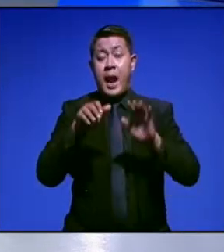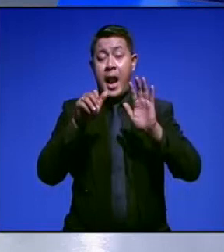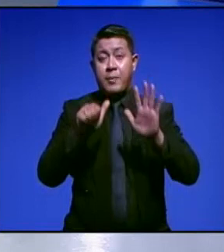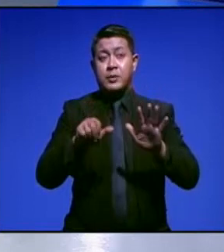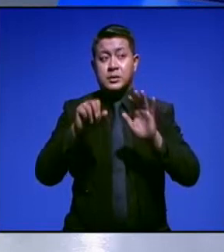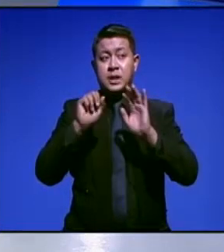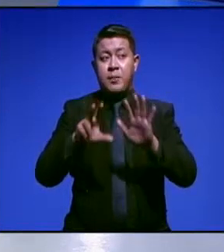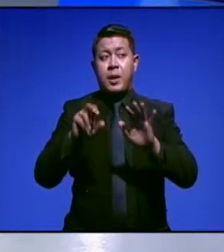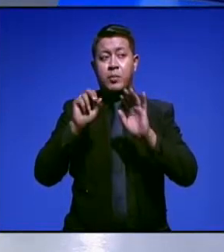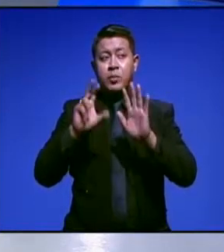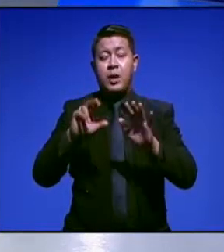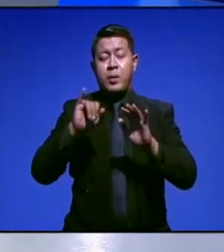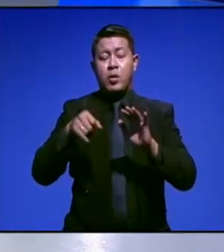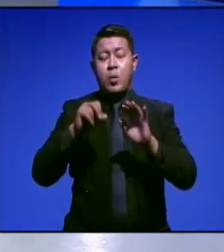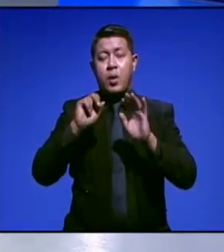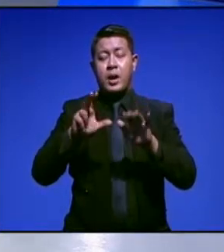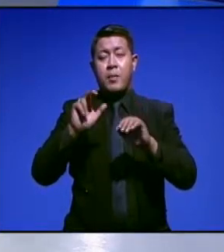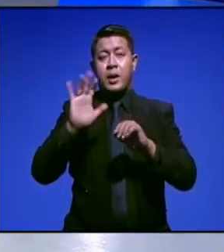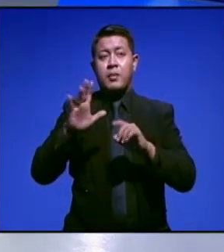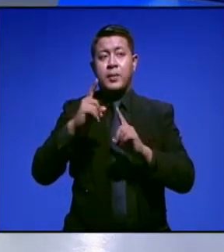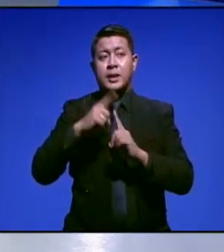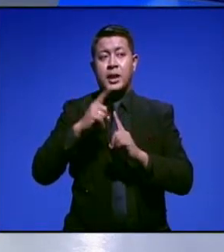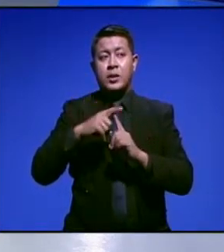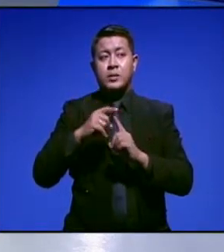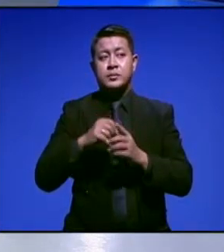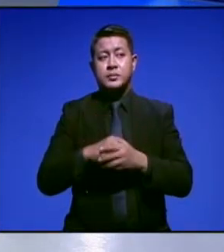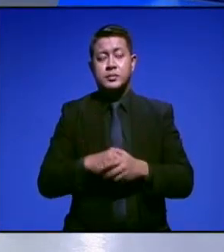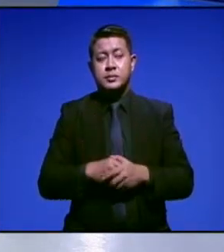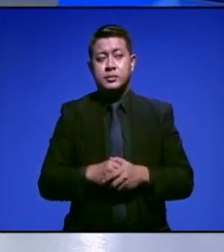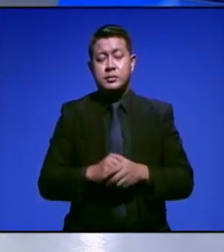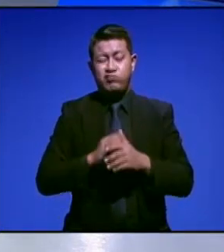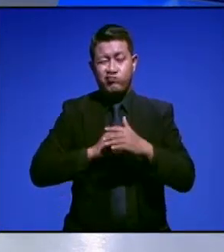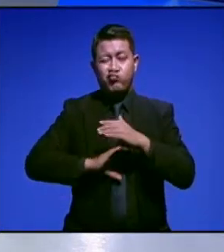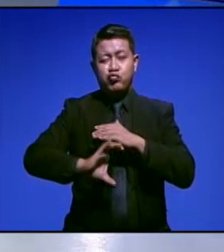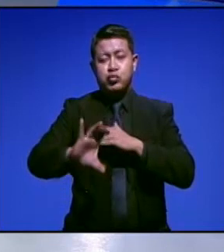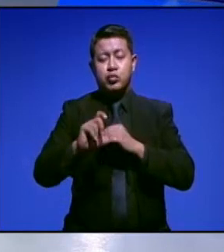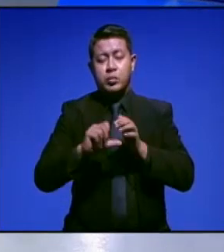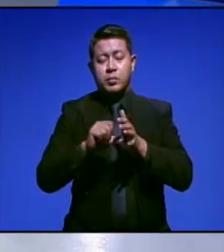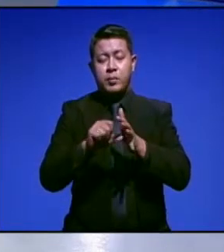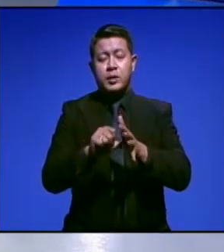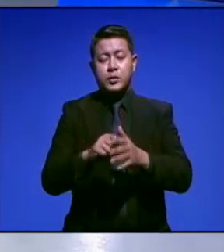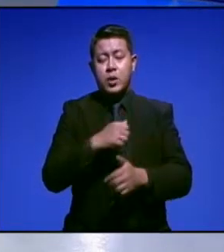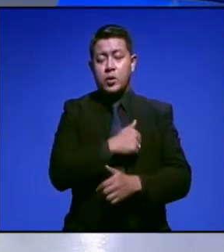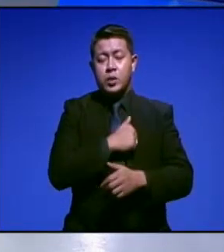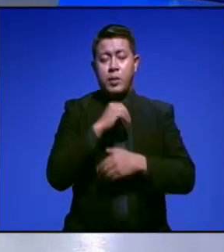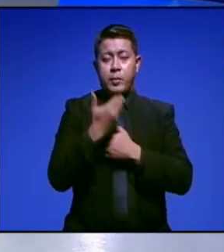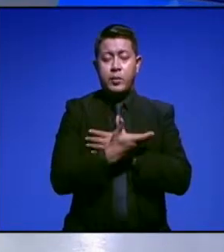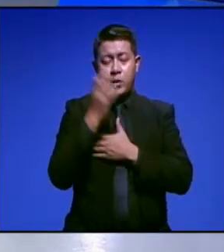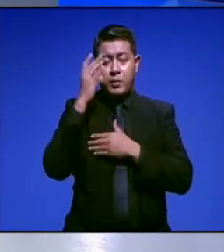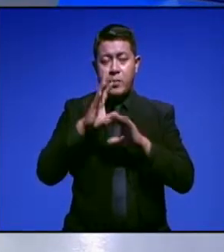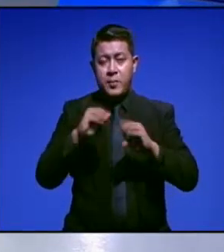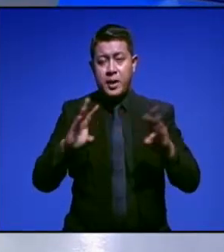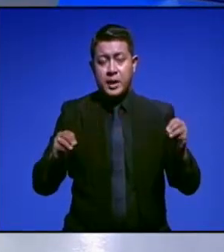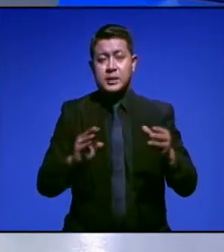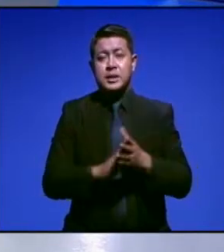sekitar 688.com 85 Triliun Rupiah dikeluarkan untuk bantuan sosial dan perlindungan pekerja